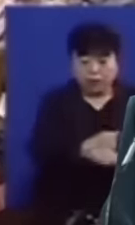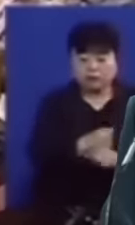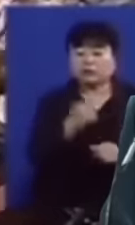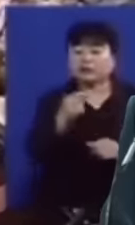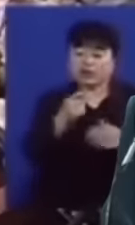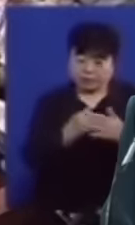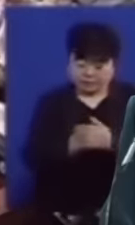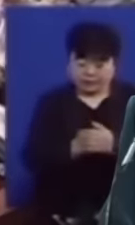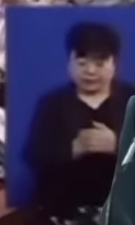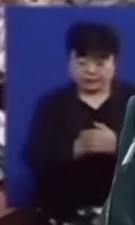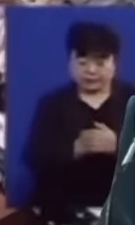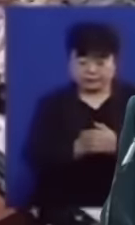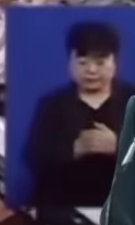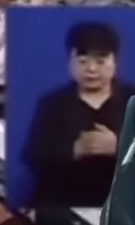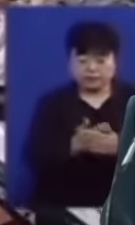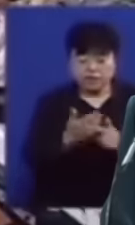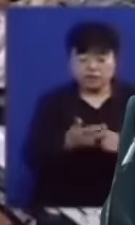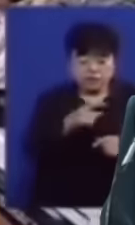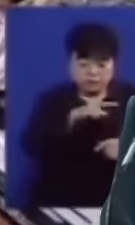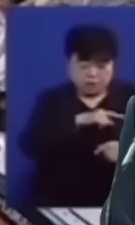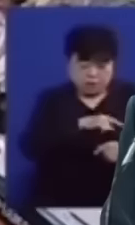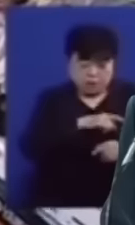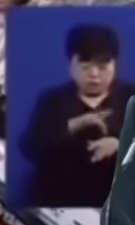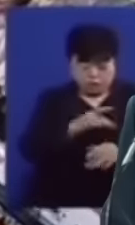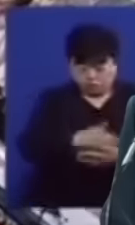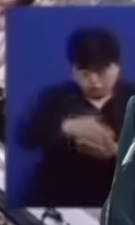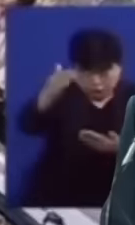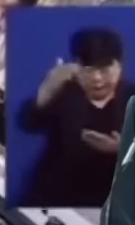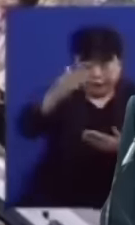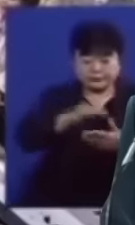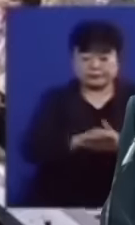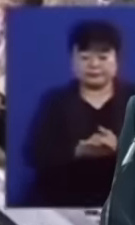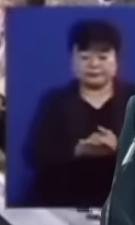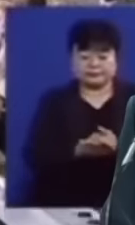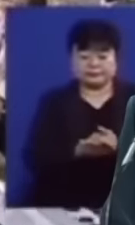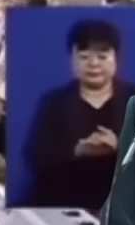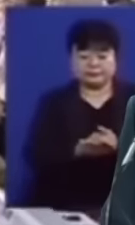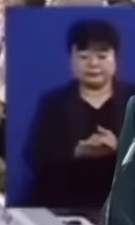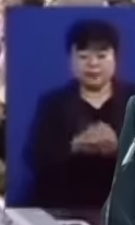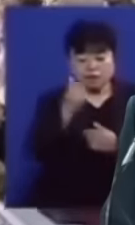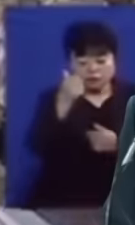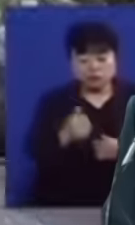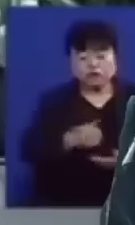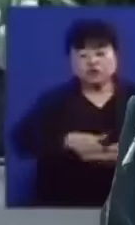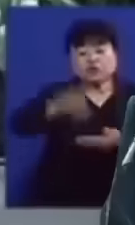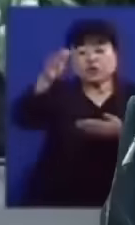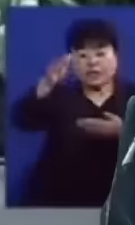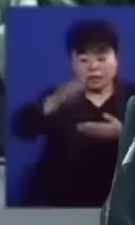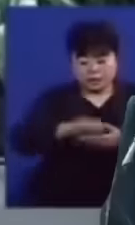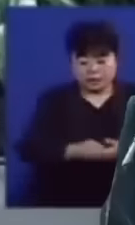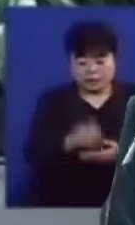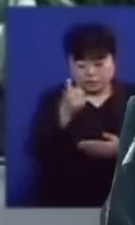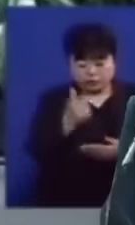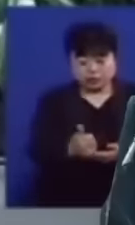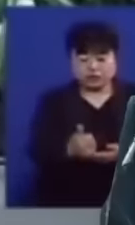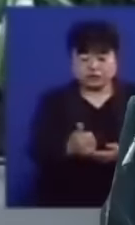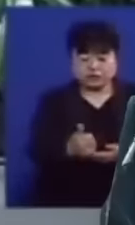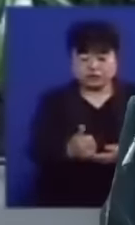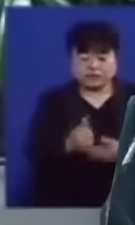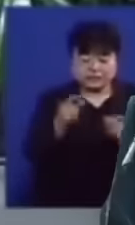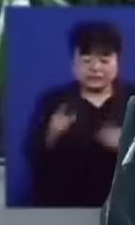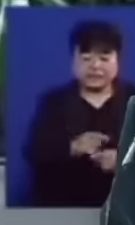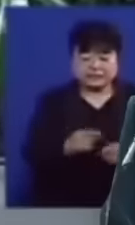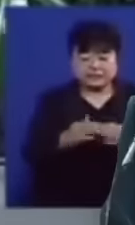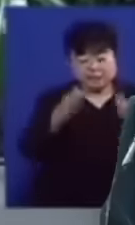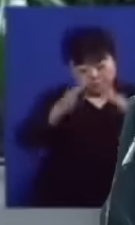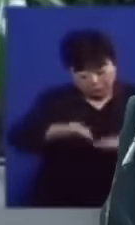때문인 것입니다. 너희가 내 이름으로 귀신을 쫓아내미라고 말했니? 주인이 쫓겨나가면 주인이 살던 집은 허물어지고